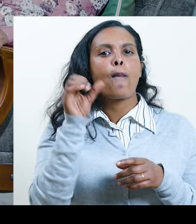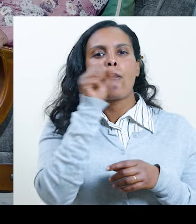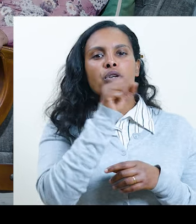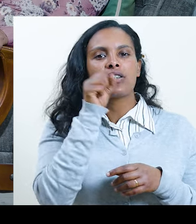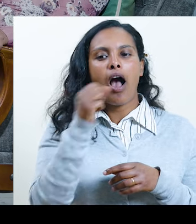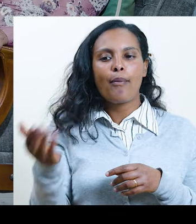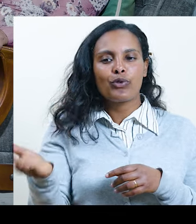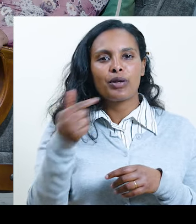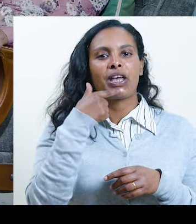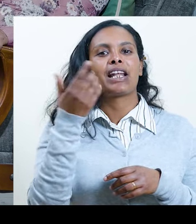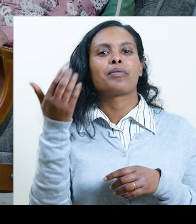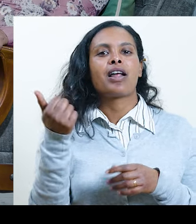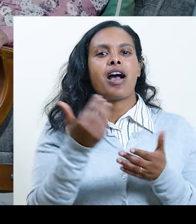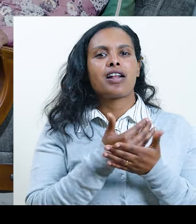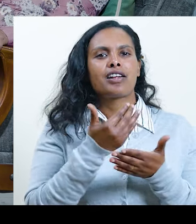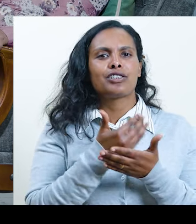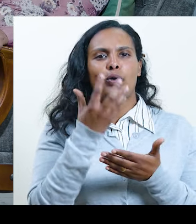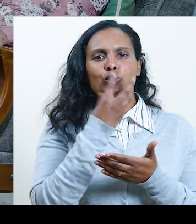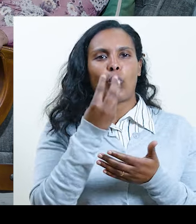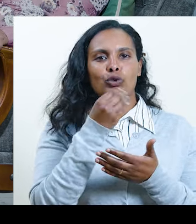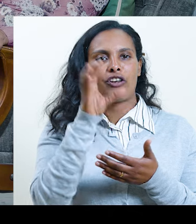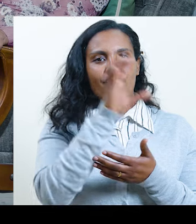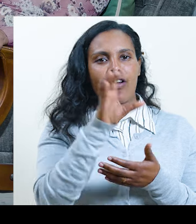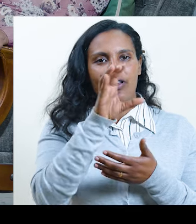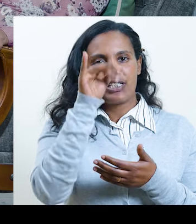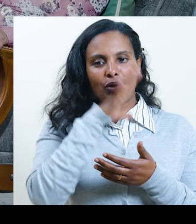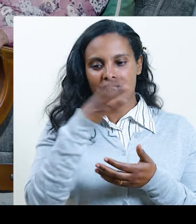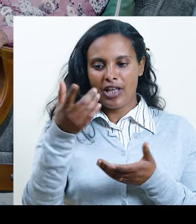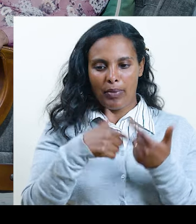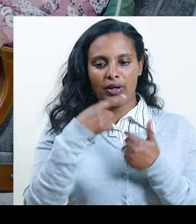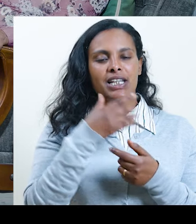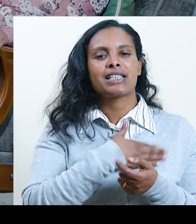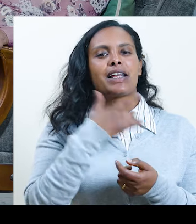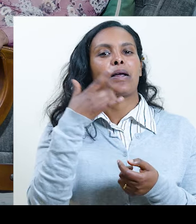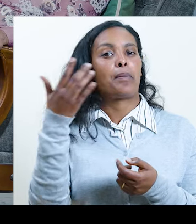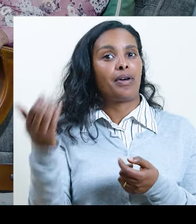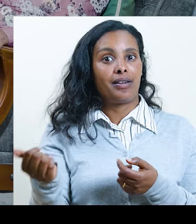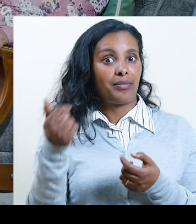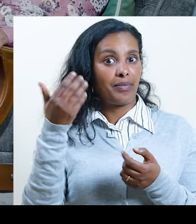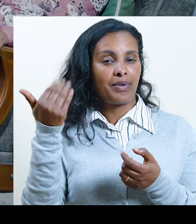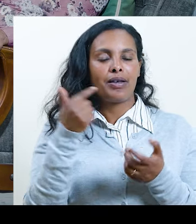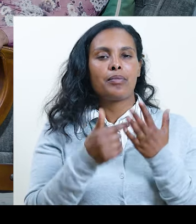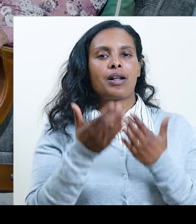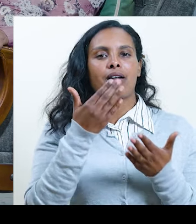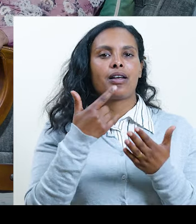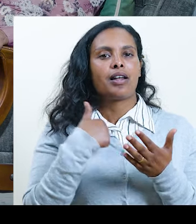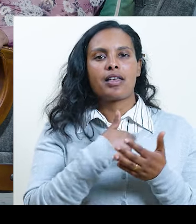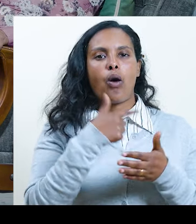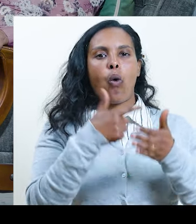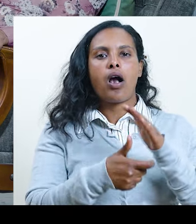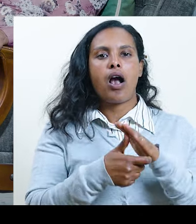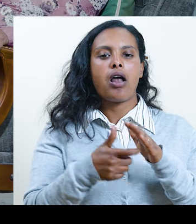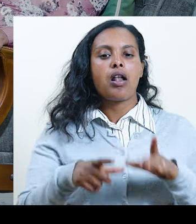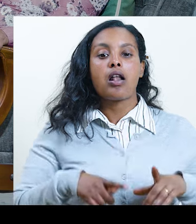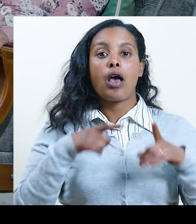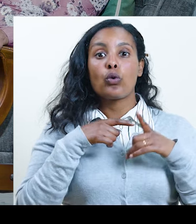የምሰማውን ሙዚቃ አምጡልኝ ብያቸው አዳዲስ ነገሮች እየፈለጉ ሰዎች ሲያመጡልኝ ደስ ይለኝ ነበርና ምናልባት ለኛ